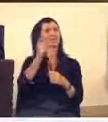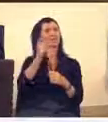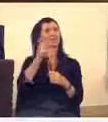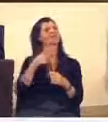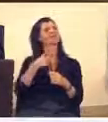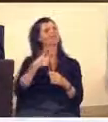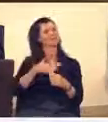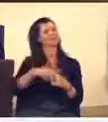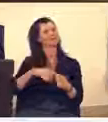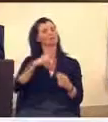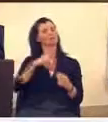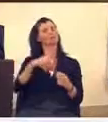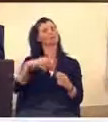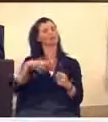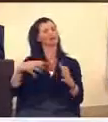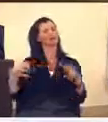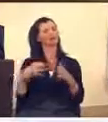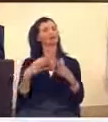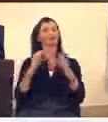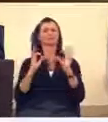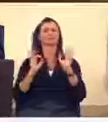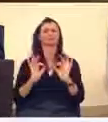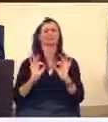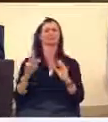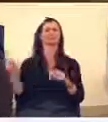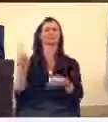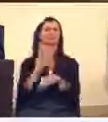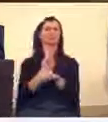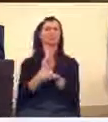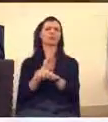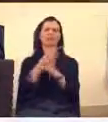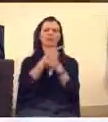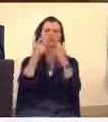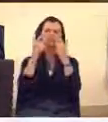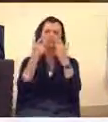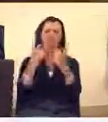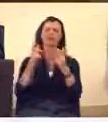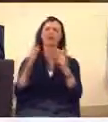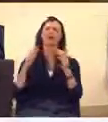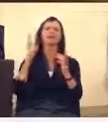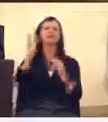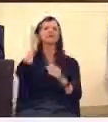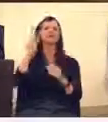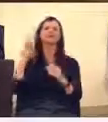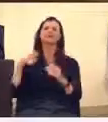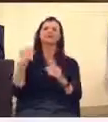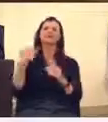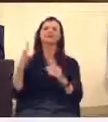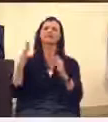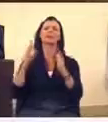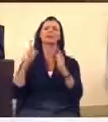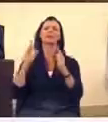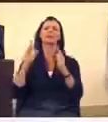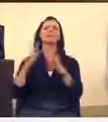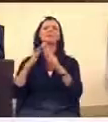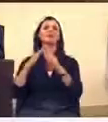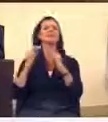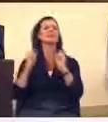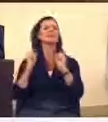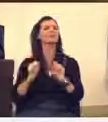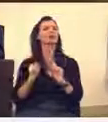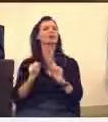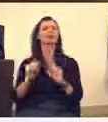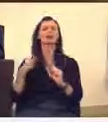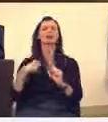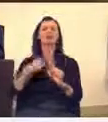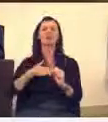חברה מתוקנת, אנחנו רוצים להיות חברה ששומרת על הנשים, שנותנת בית בטוח. אנחנו רוצים שנשים יחזרו הביתה